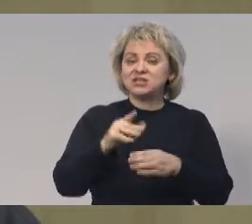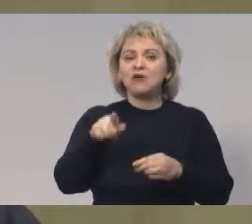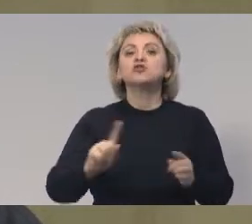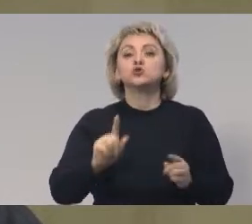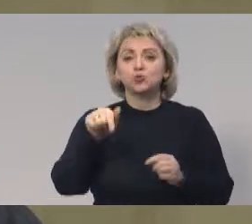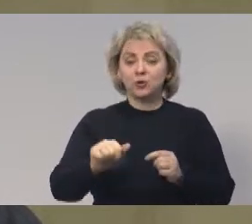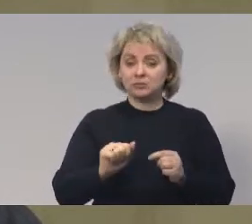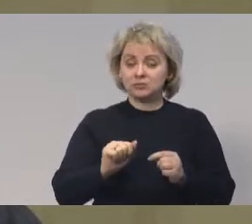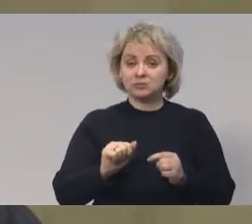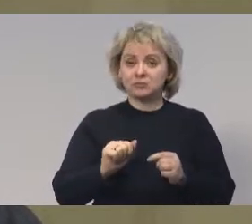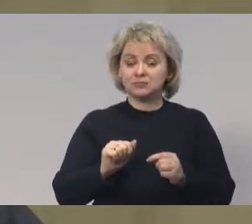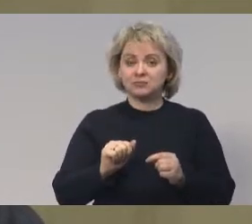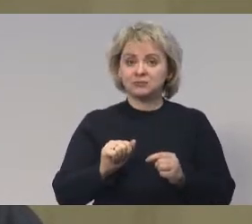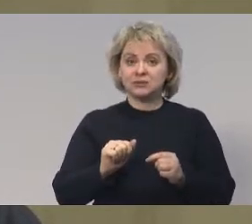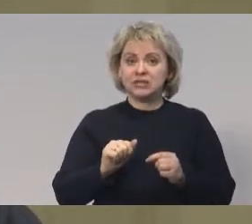что,